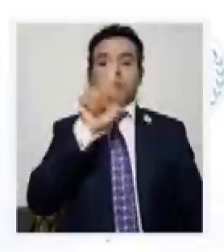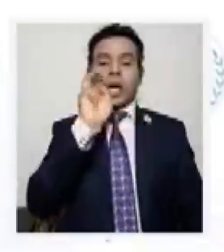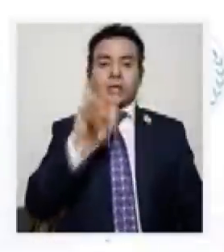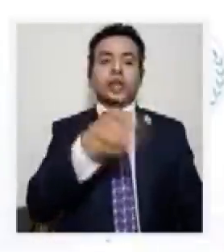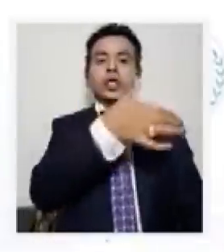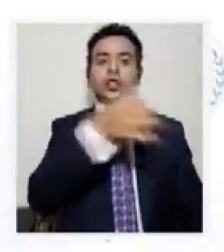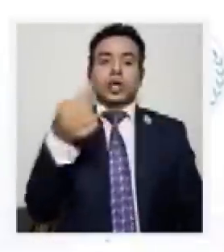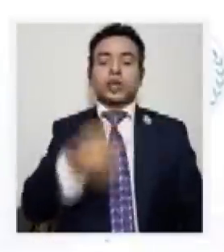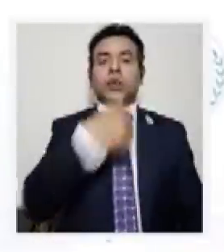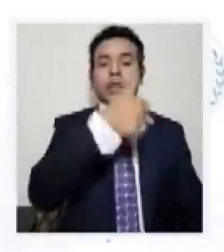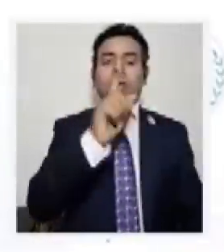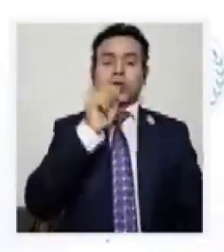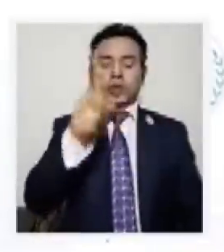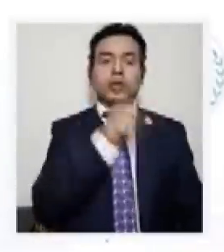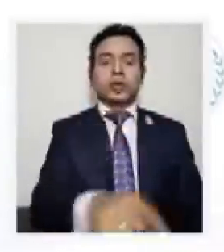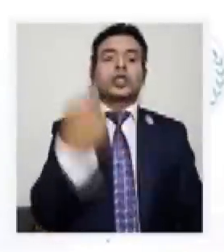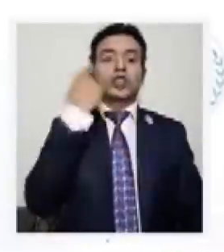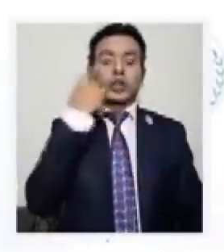25,28,245টি। বর্তমানে মজুদ আছে